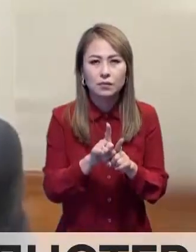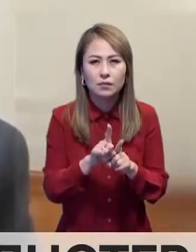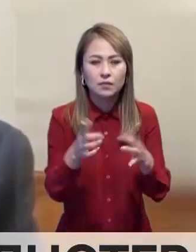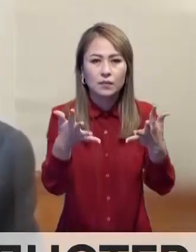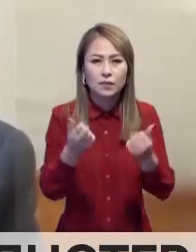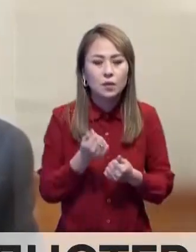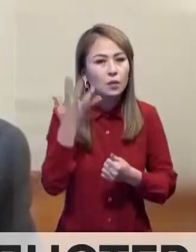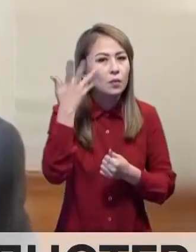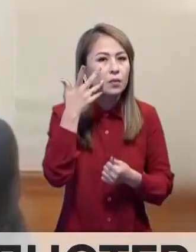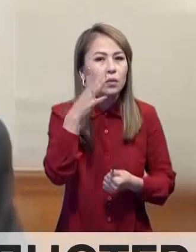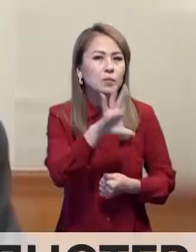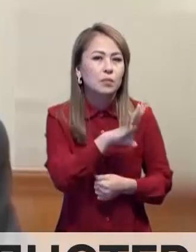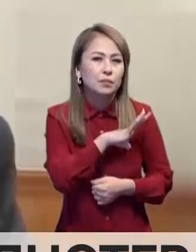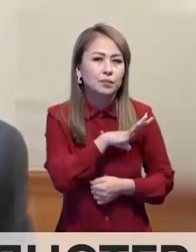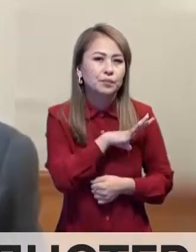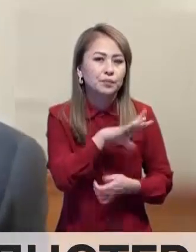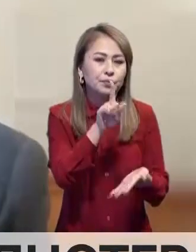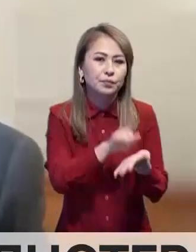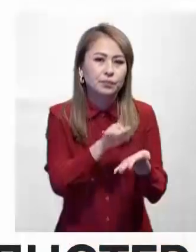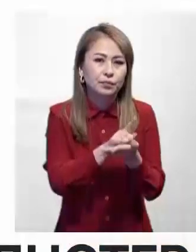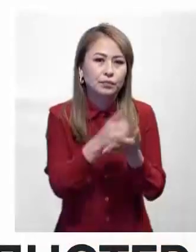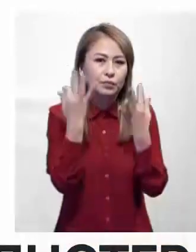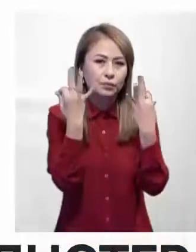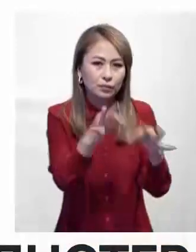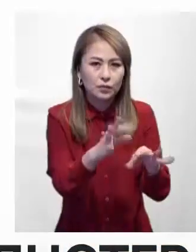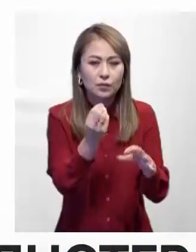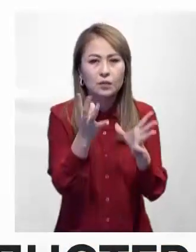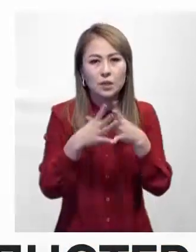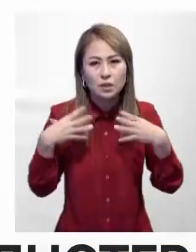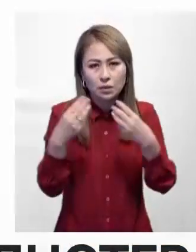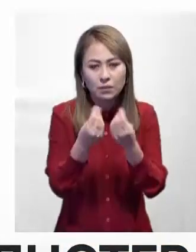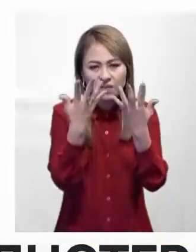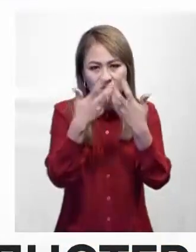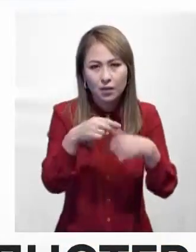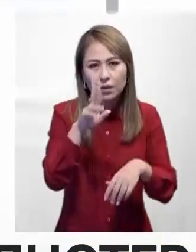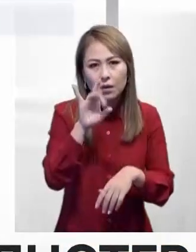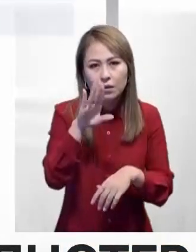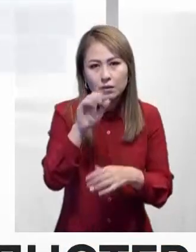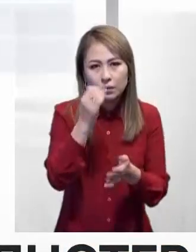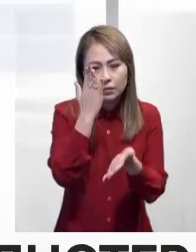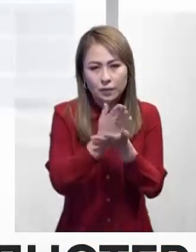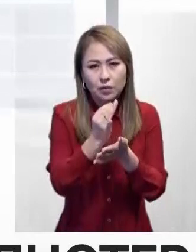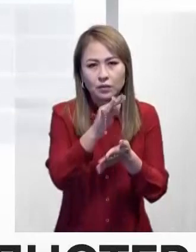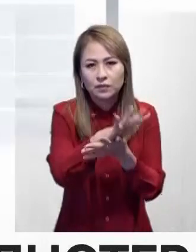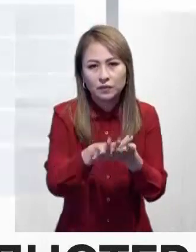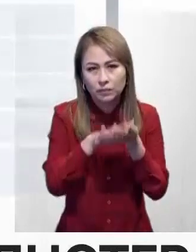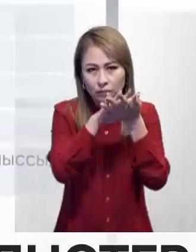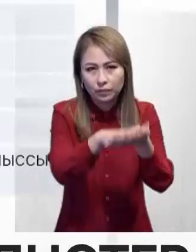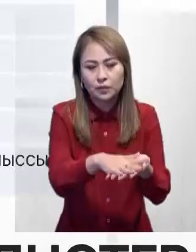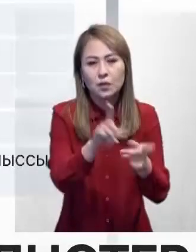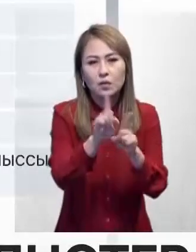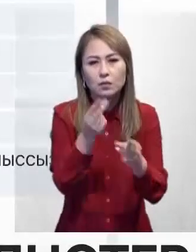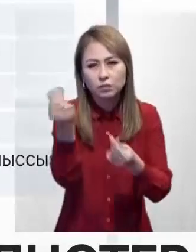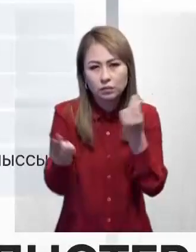алған уақыттағы салықтан босату. Тағы отбасының цифрлық картасы енгізілді. Өтінішті толтыру және жәрдемақылар